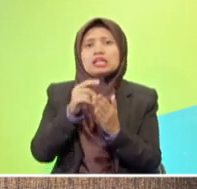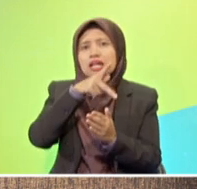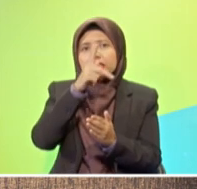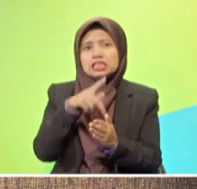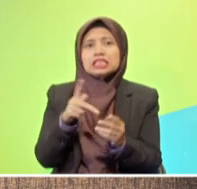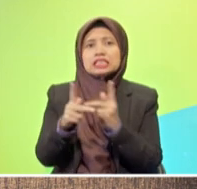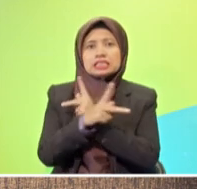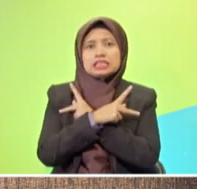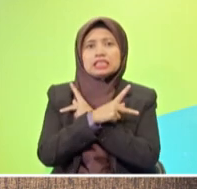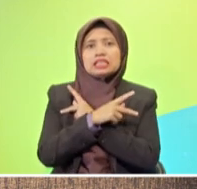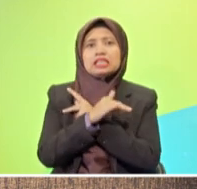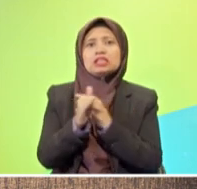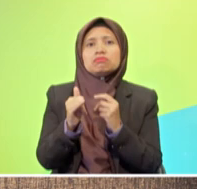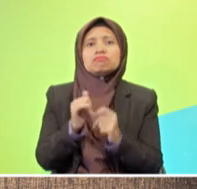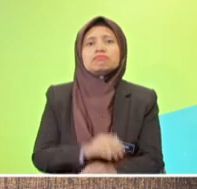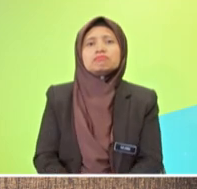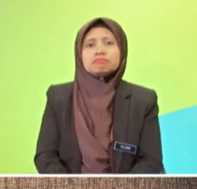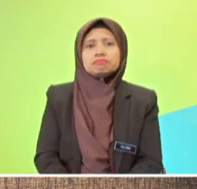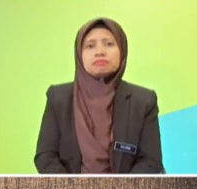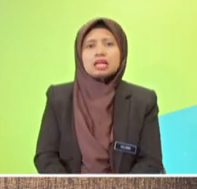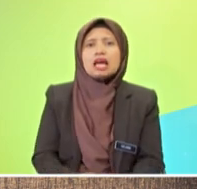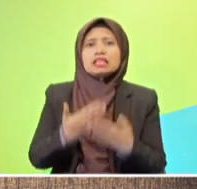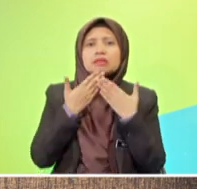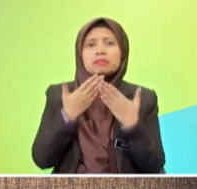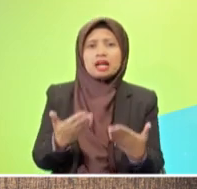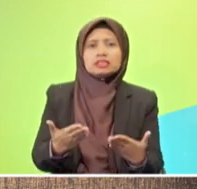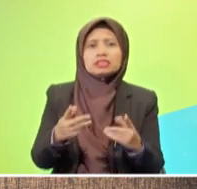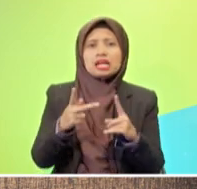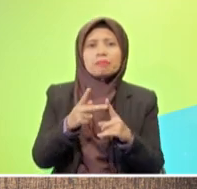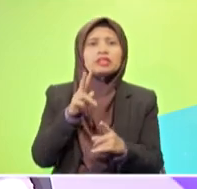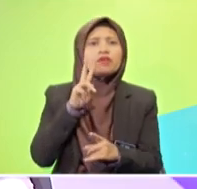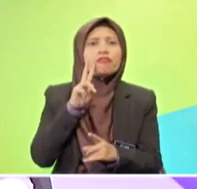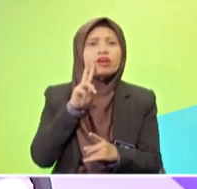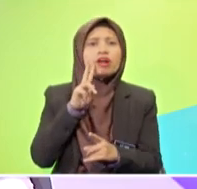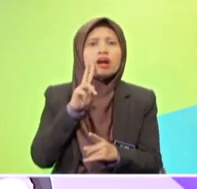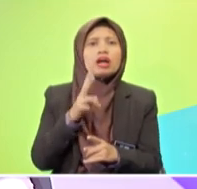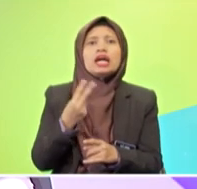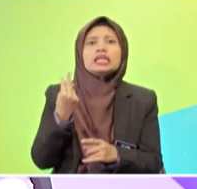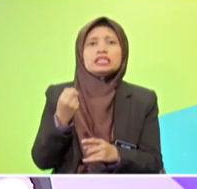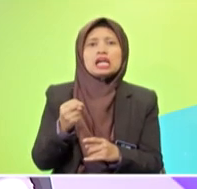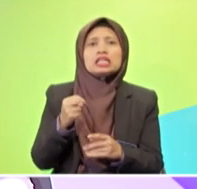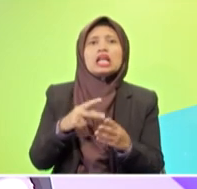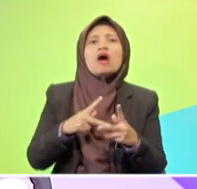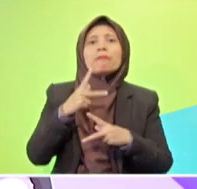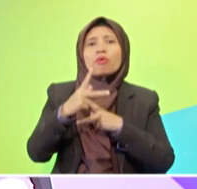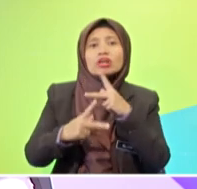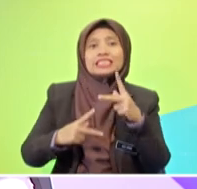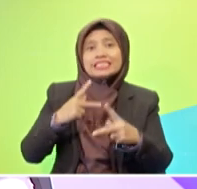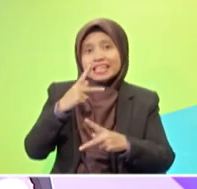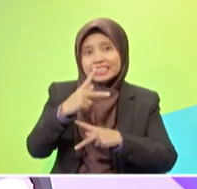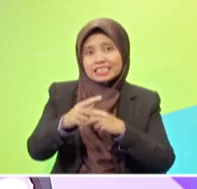dijagakan kepada orang Baiklah terima kasih kepada Vierra cuma nanti kita belajar ini ialah proses pembelajaran